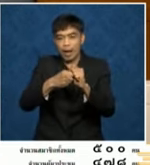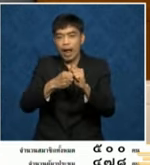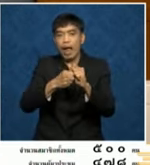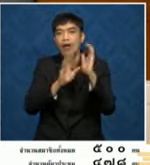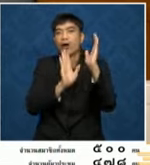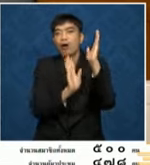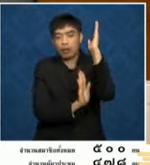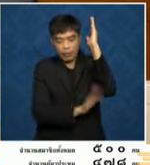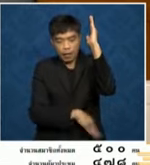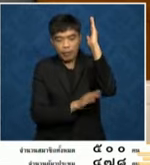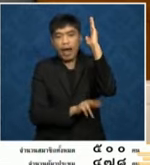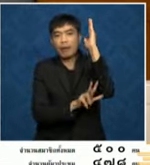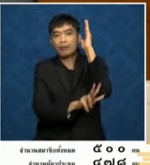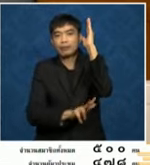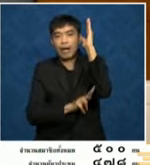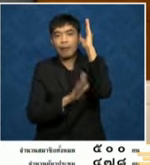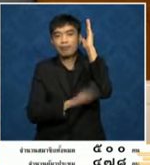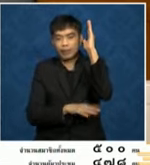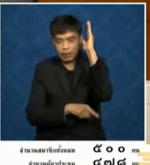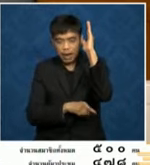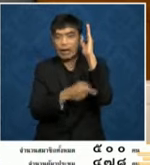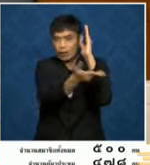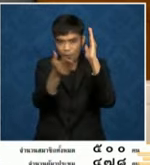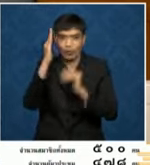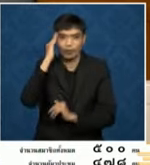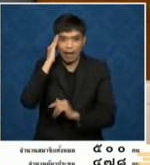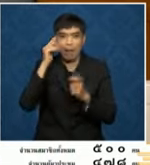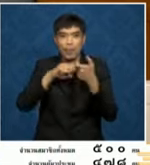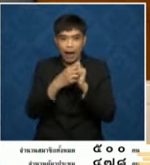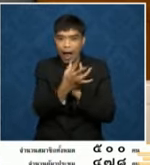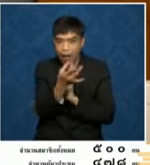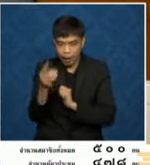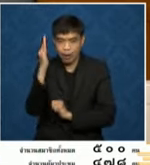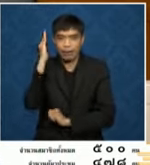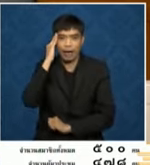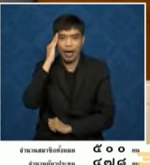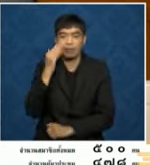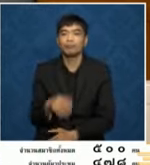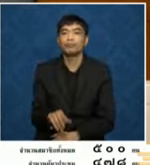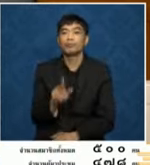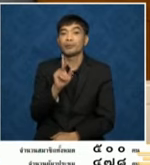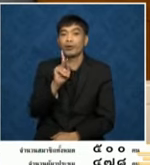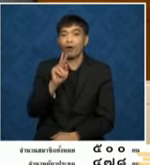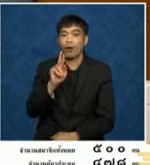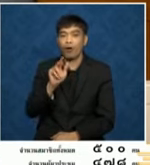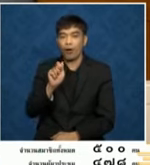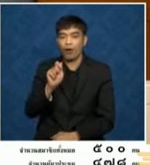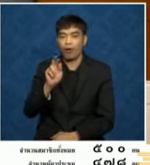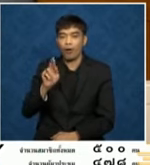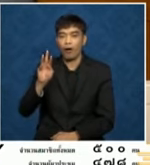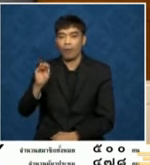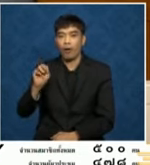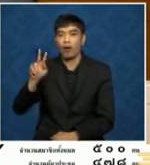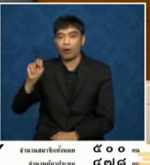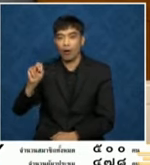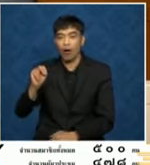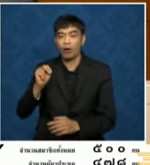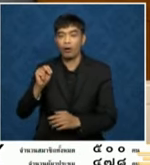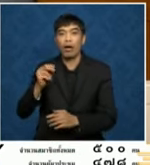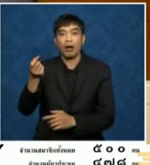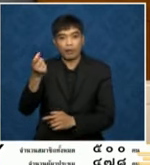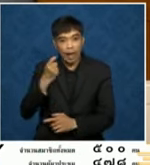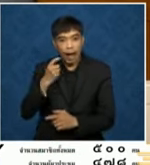3จังหวัดชายแดนภาคใต้อย่างที่เราทราบกันดีนะครับในส่วนของกรมน.อีกประเด็นหนึ่งครับเรื่องของงานด้านกำลังพลและการดำเนินการ